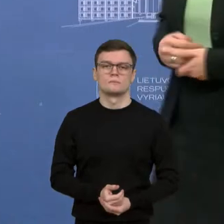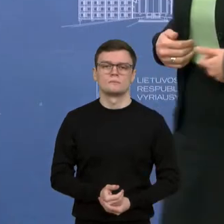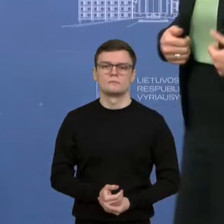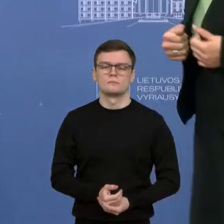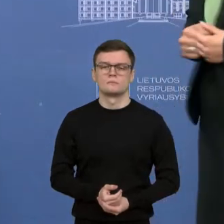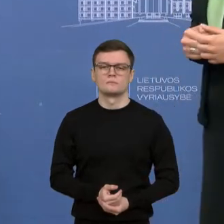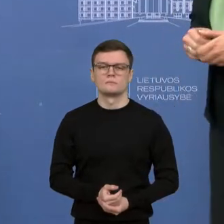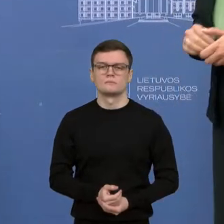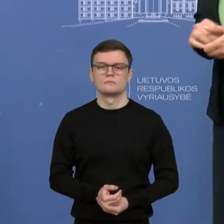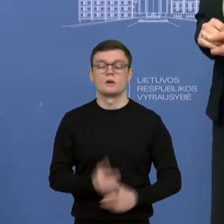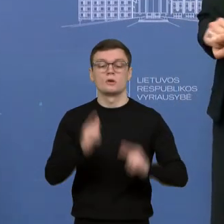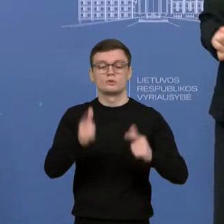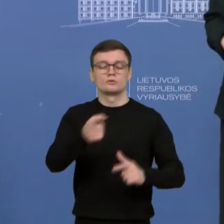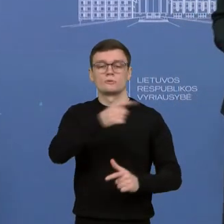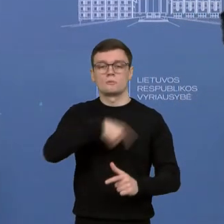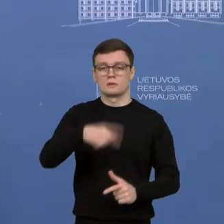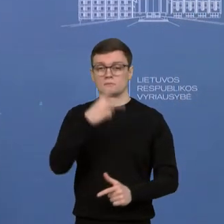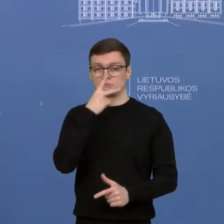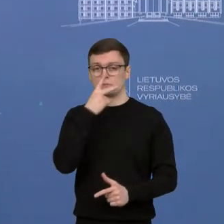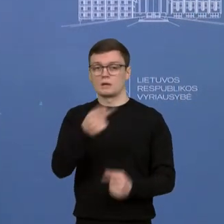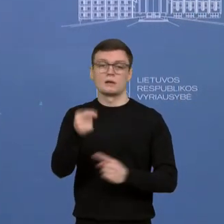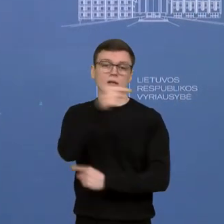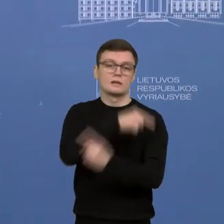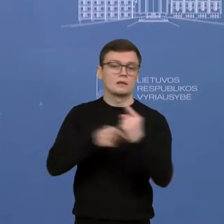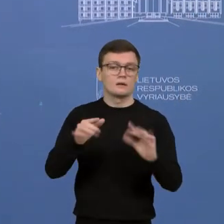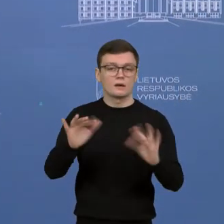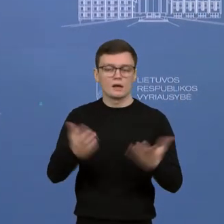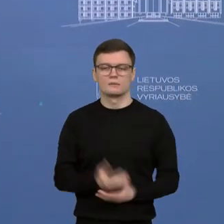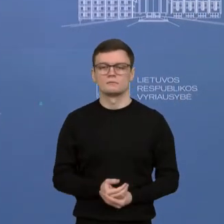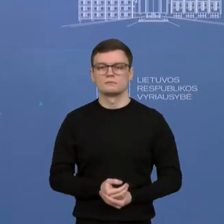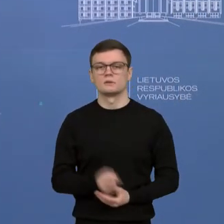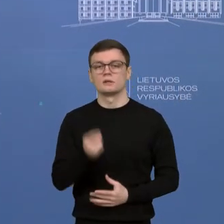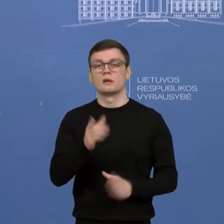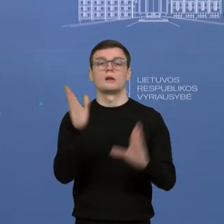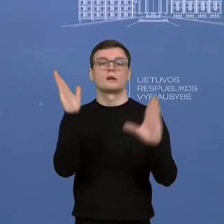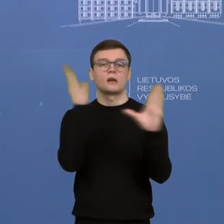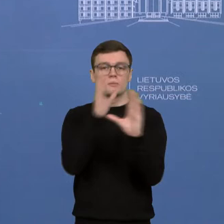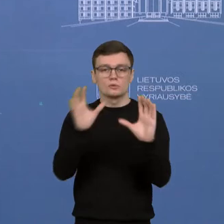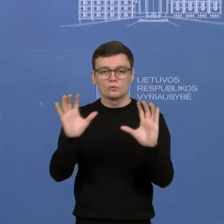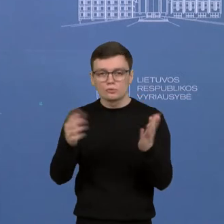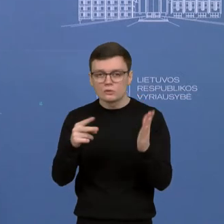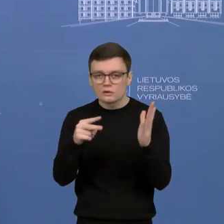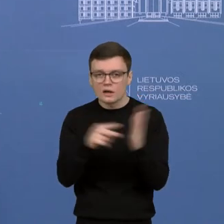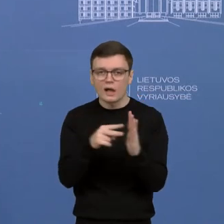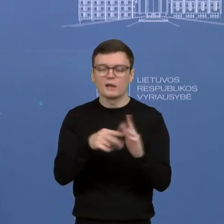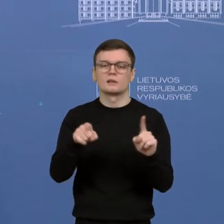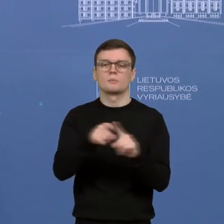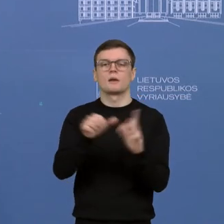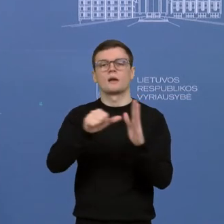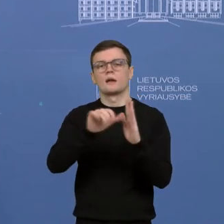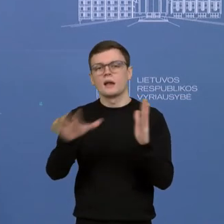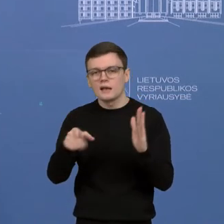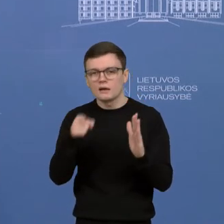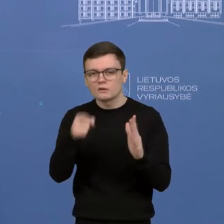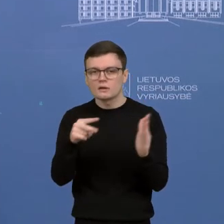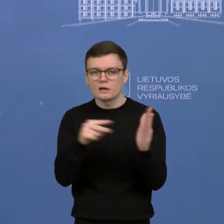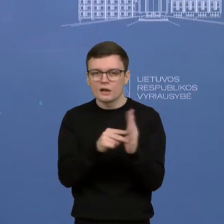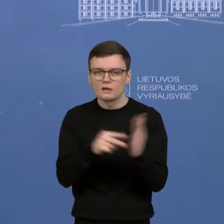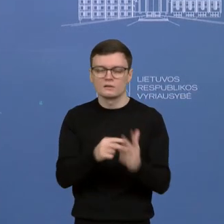ką mes matome didmeninėse rinkose, tiek gamtinių dujų didmeninę kainą, tiek elektros didmeninę kainą,